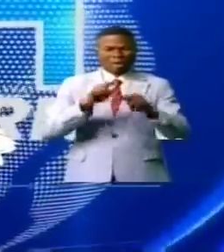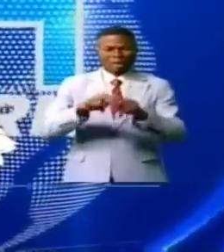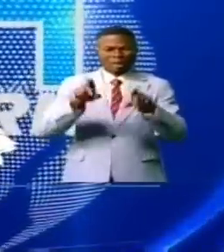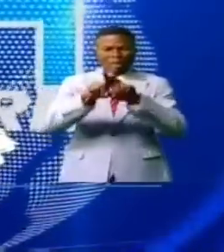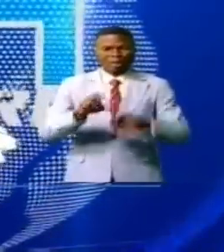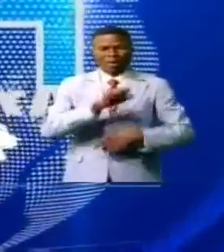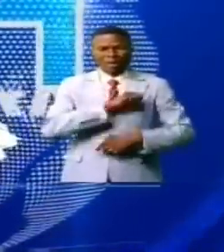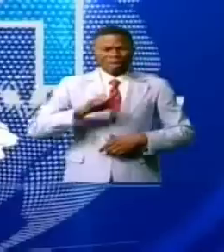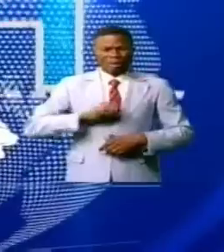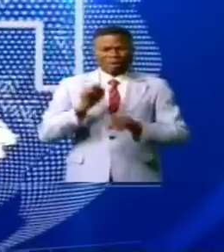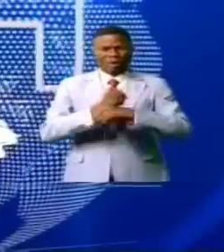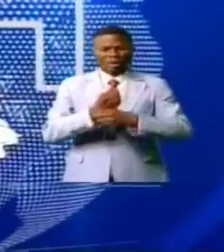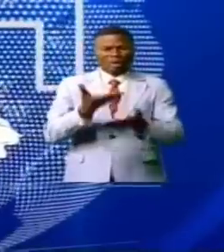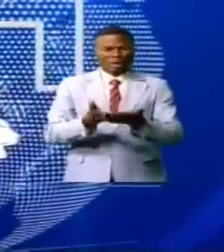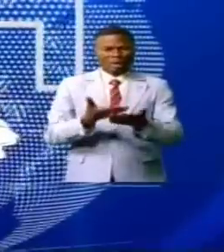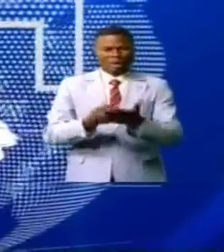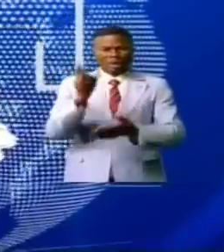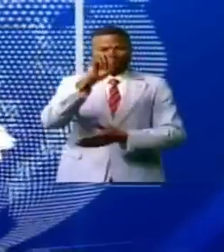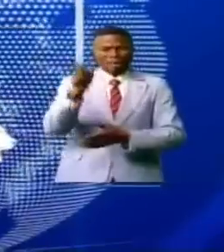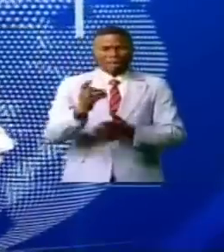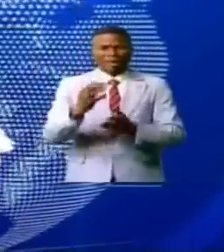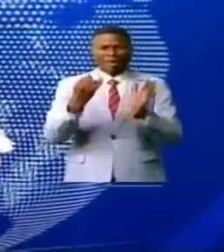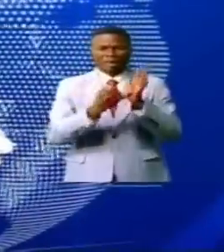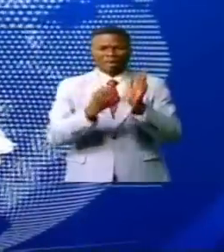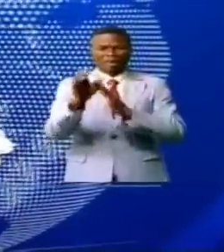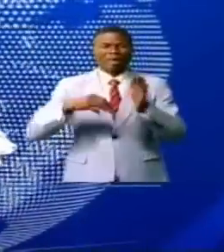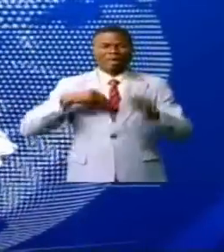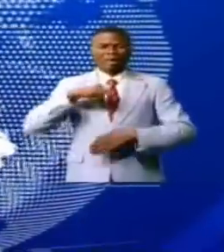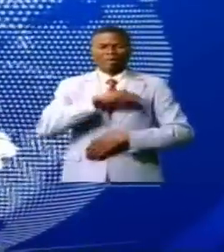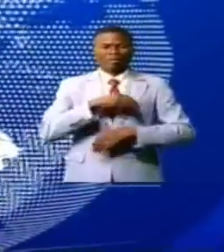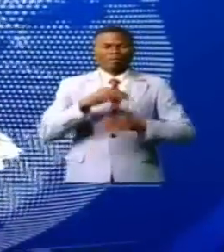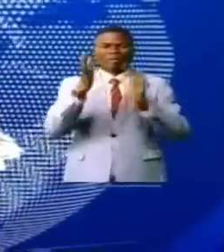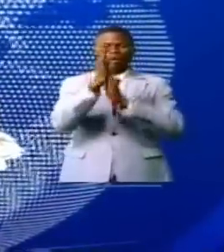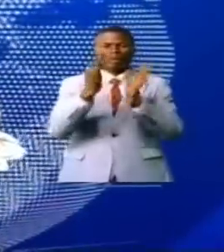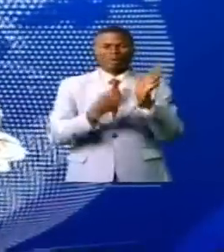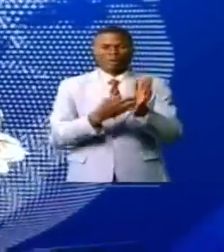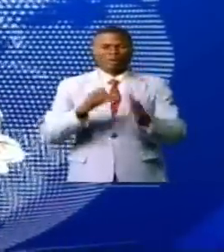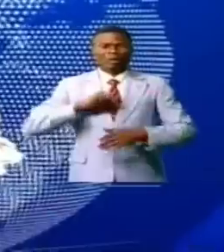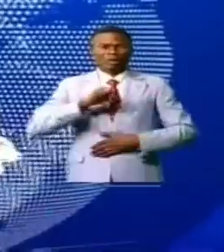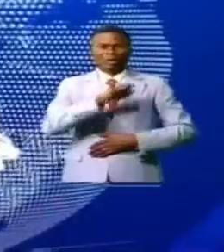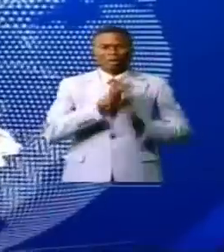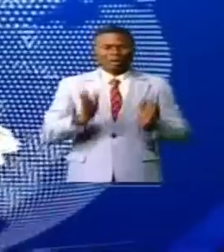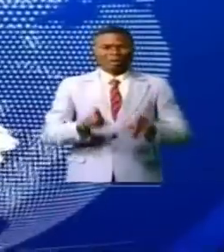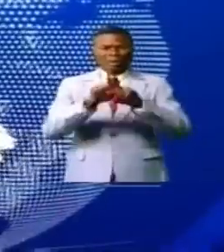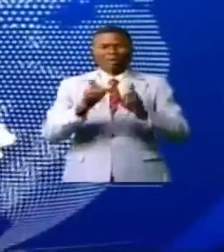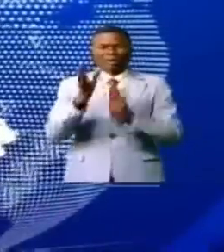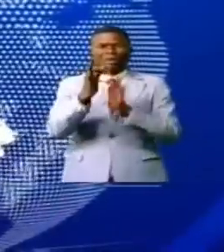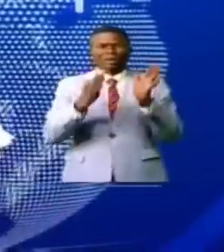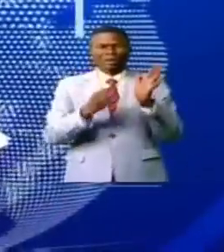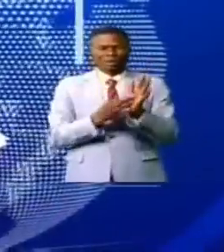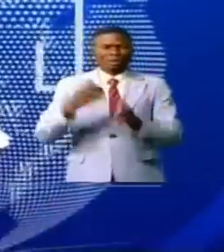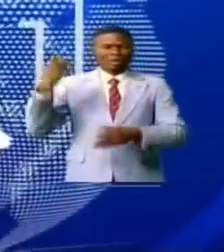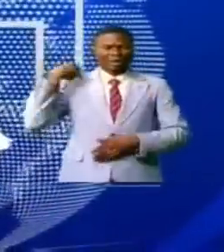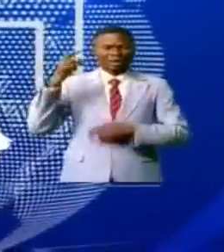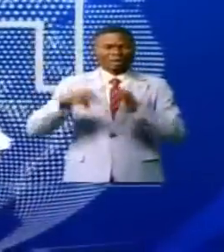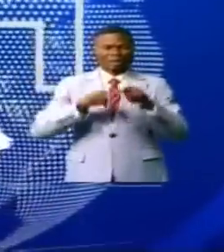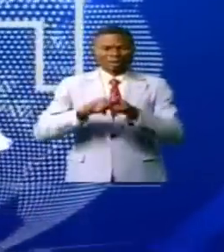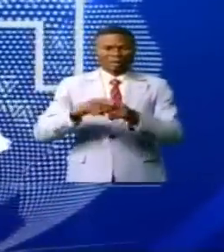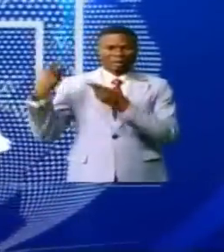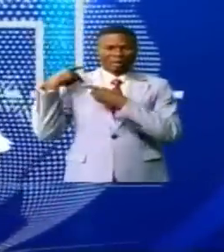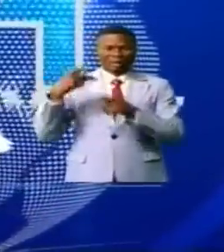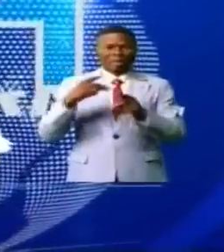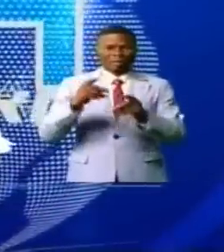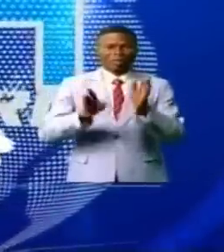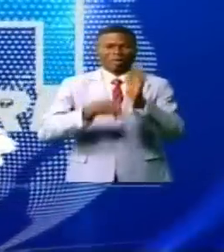a été mise en place avec 36 membres, 18 sénateurs et 18 députés nationaux depuis